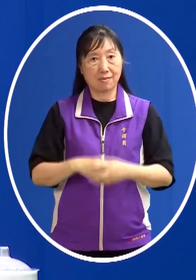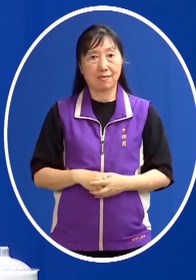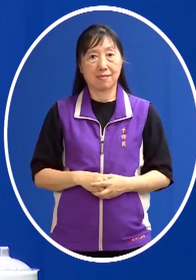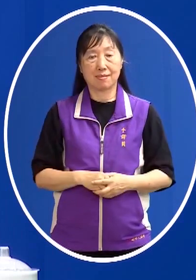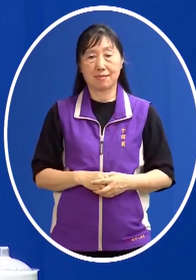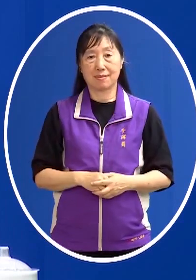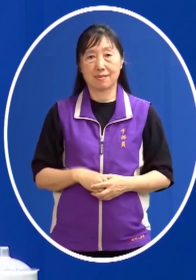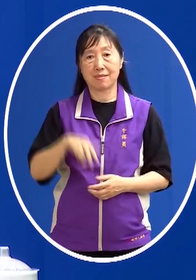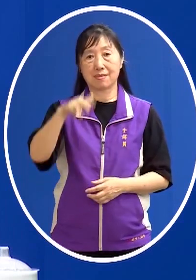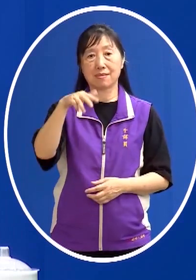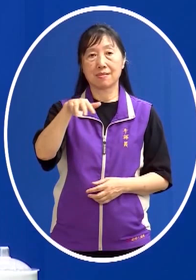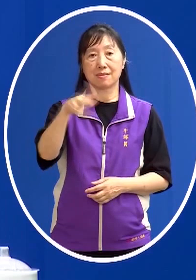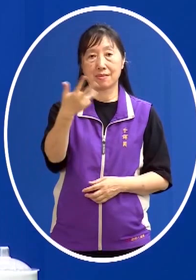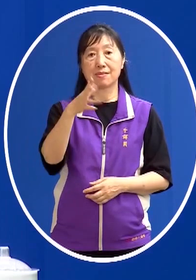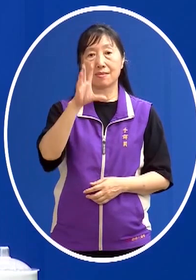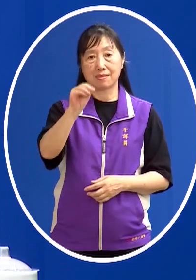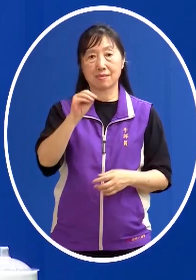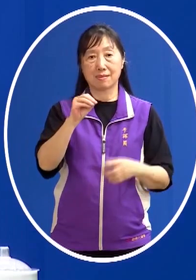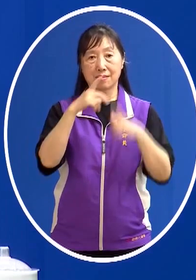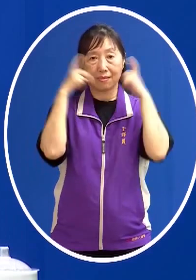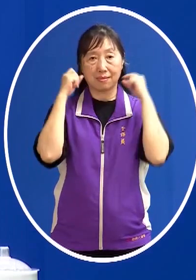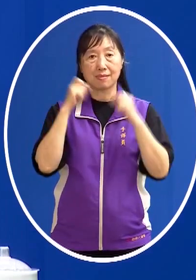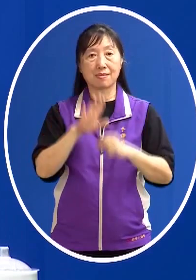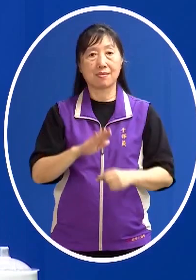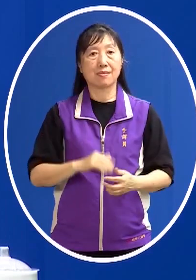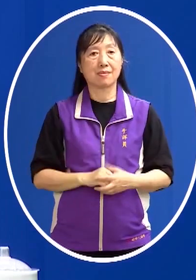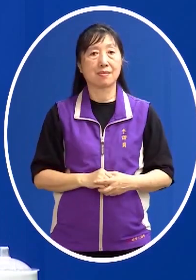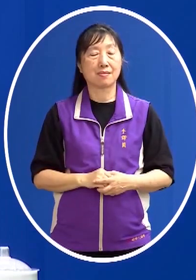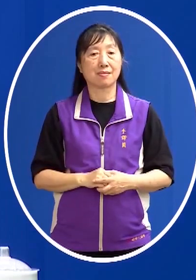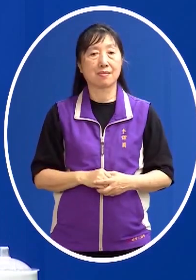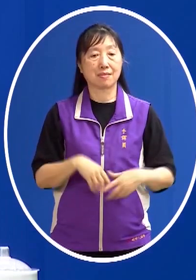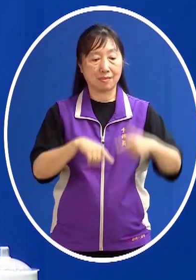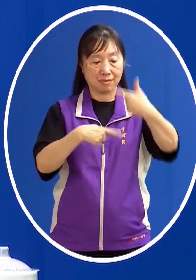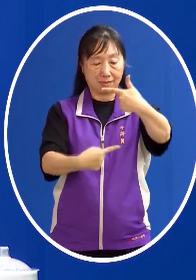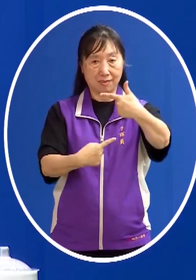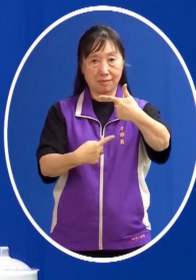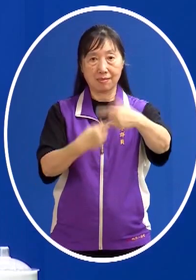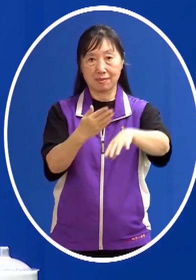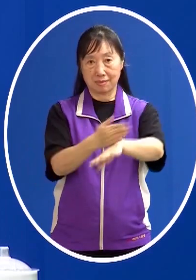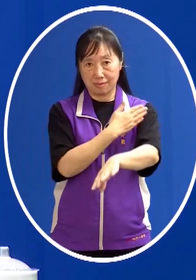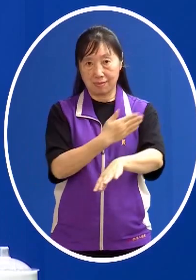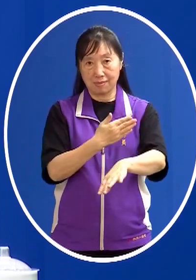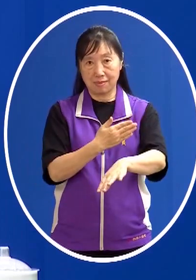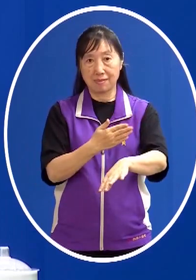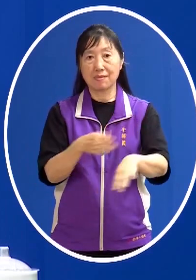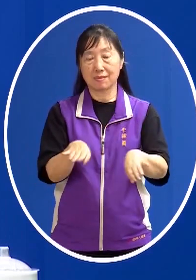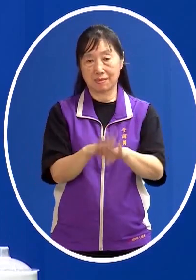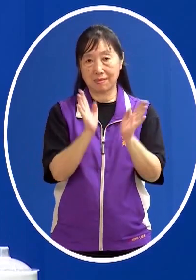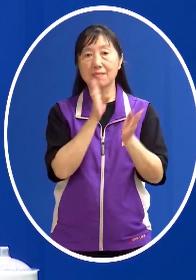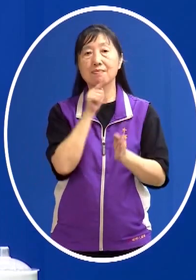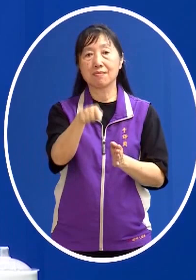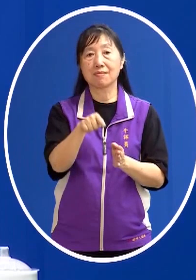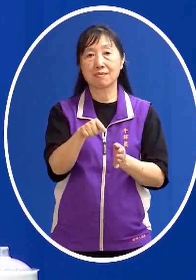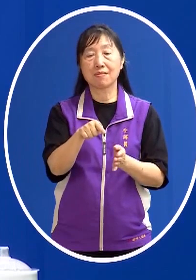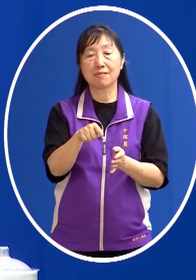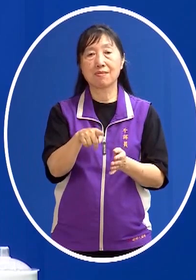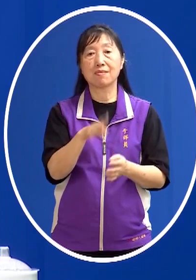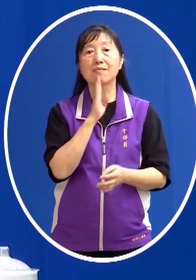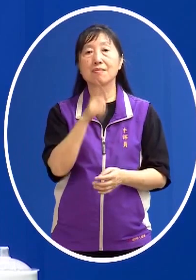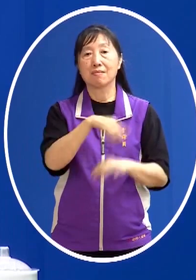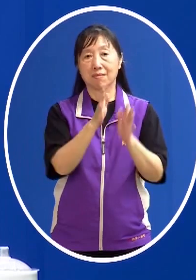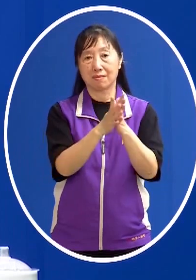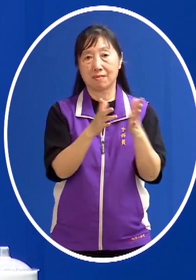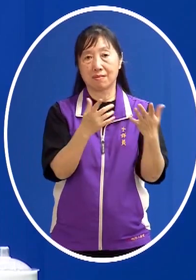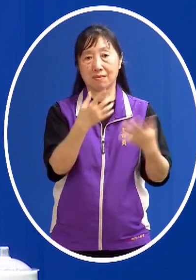个800万片，那所以呢，我们从6月1号起采取定额征用的方式来满